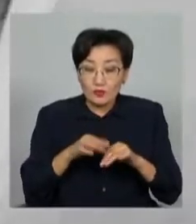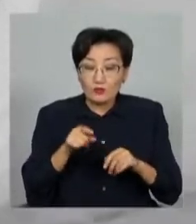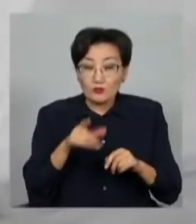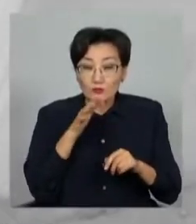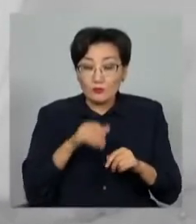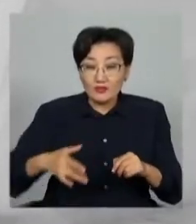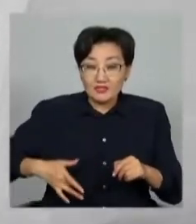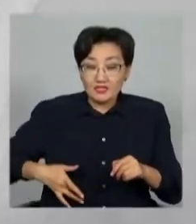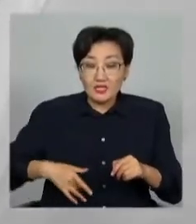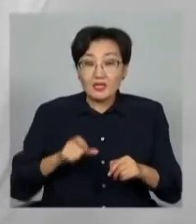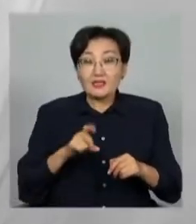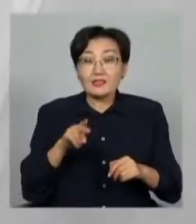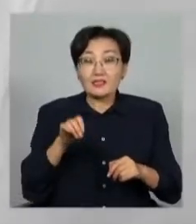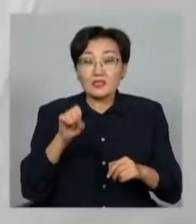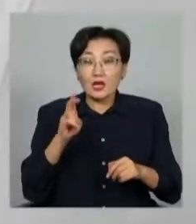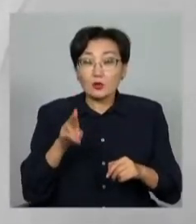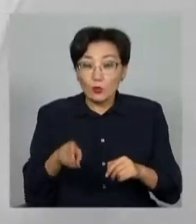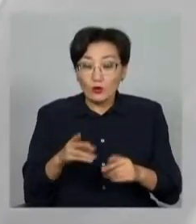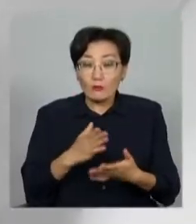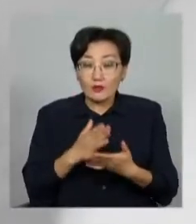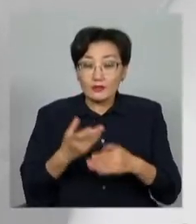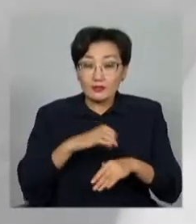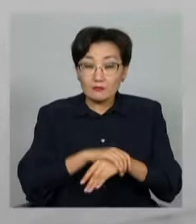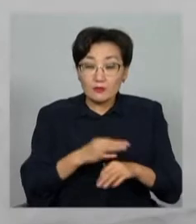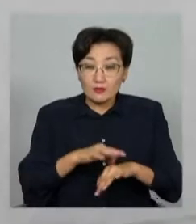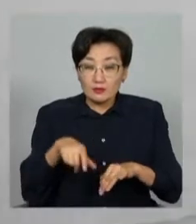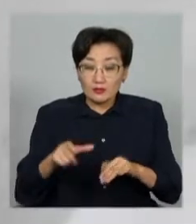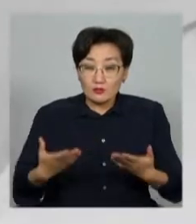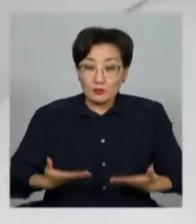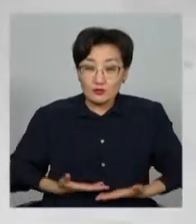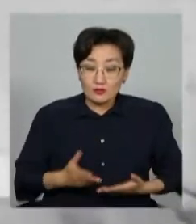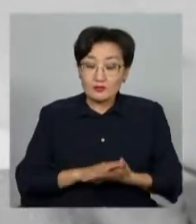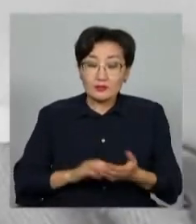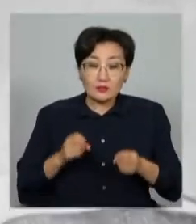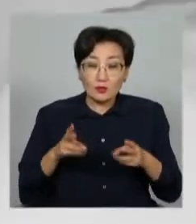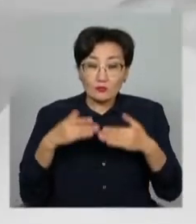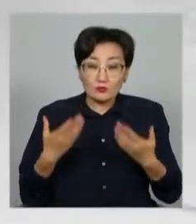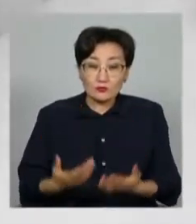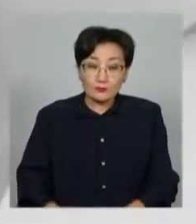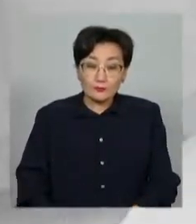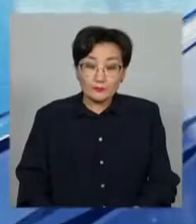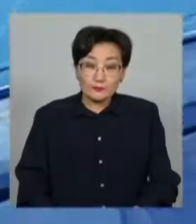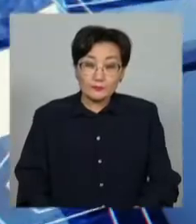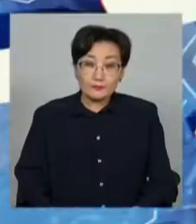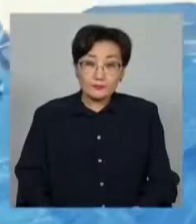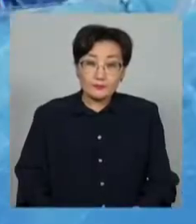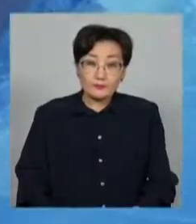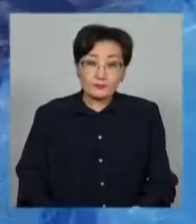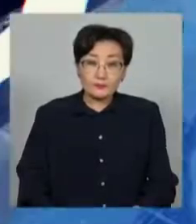уақытта бауырында эхинококк бар екені анықталды. Қазір науқастың өмірінде қауіп жоқ.